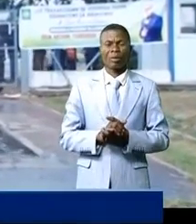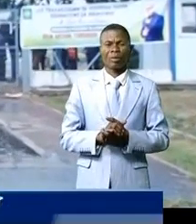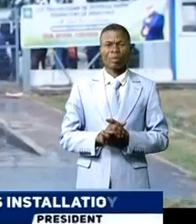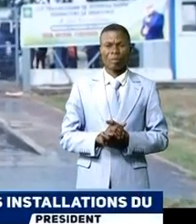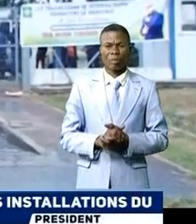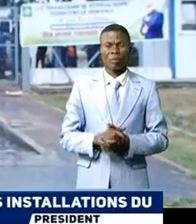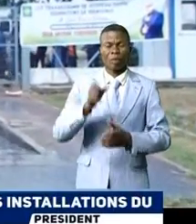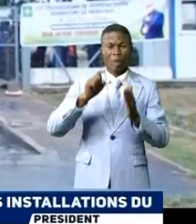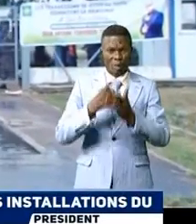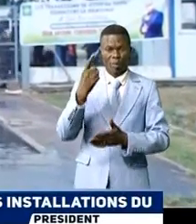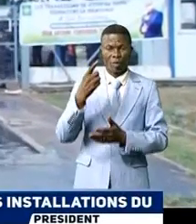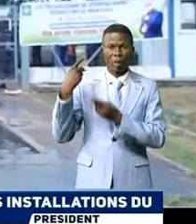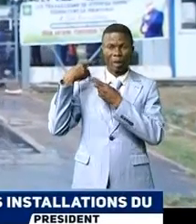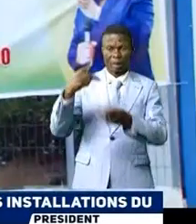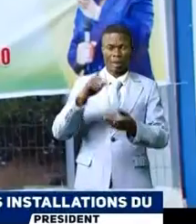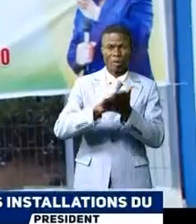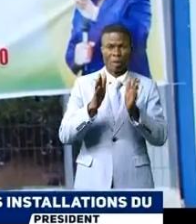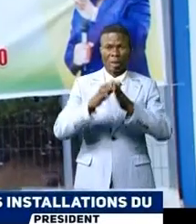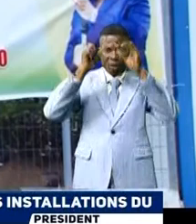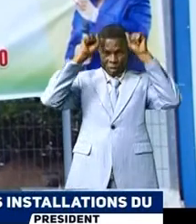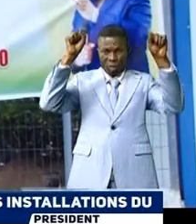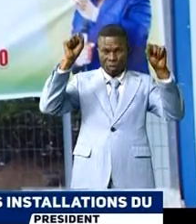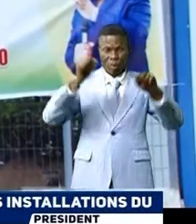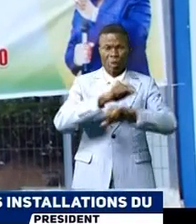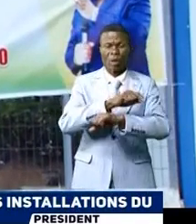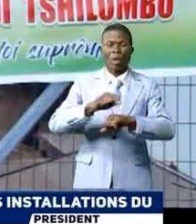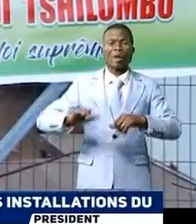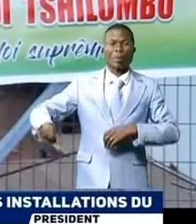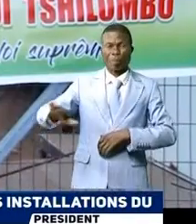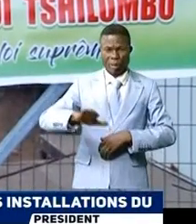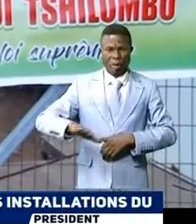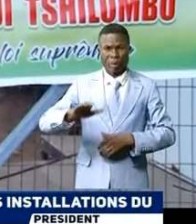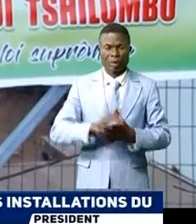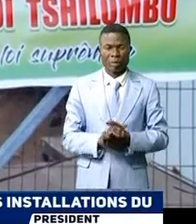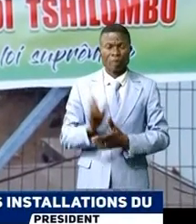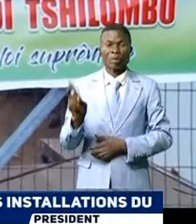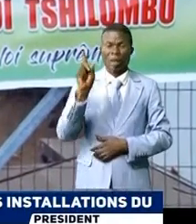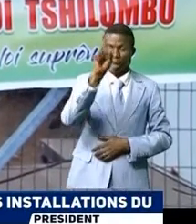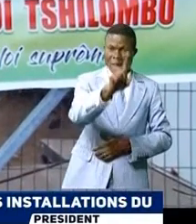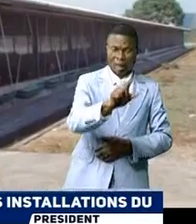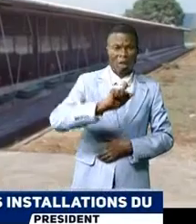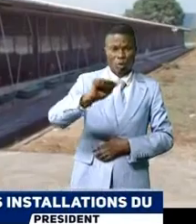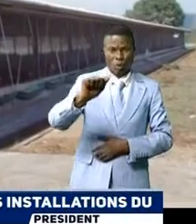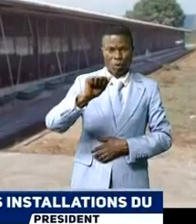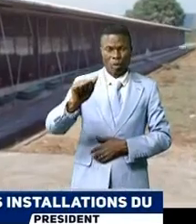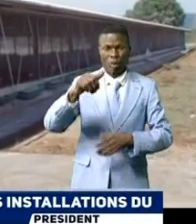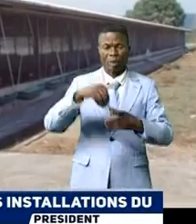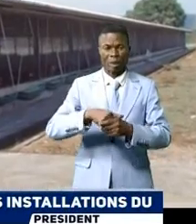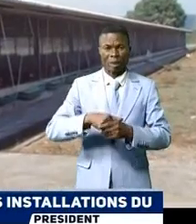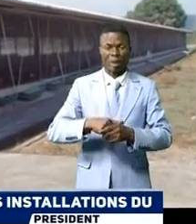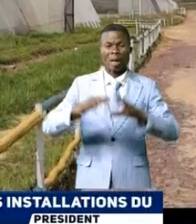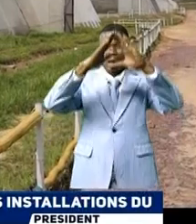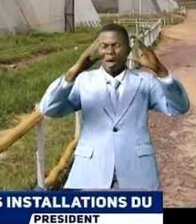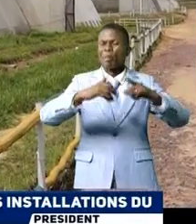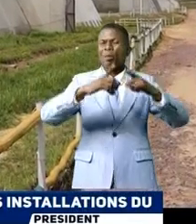C'est une première depuis son accession à la magistrature suprême de se rendre en personne dans la grande